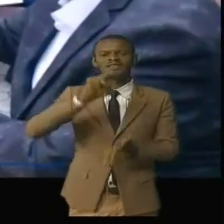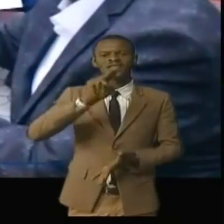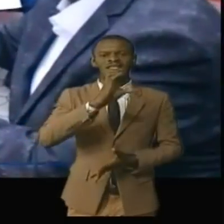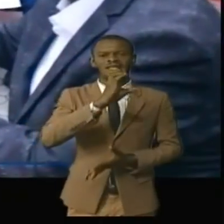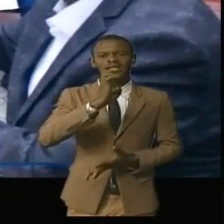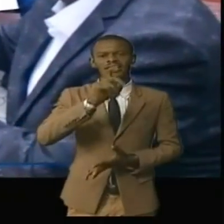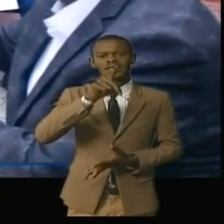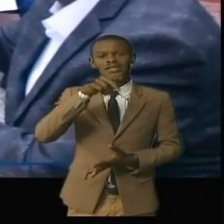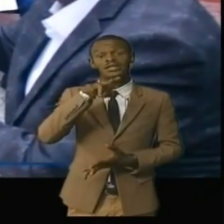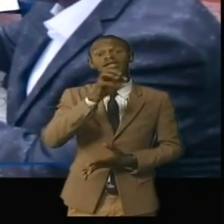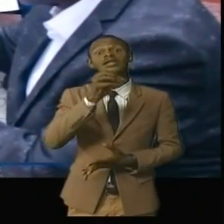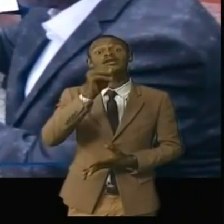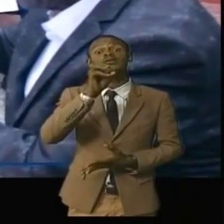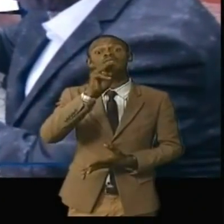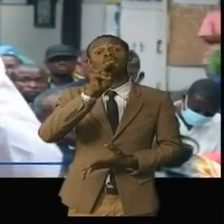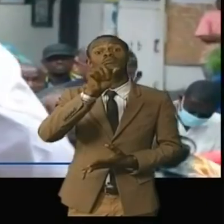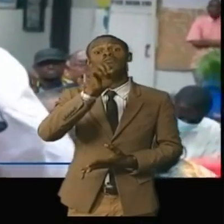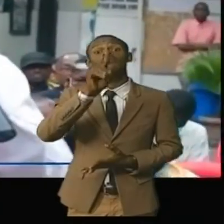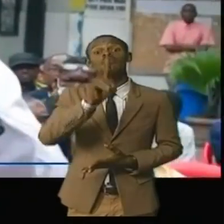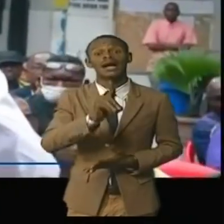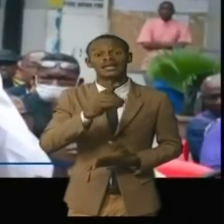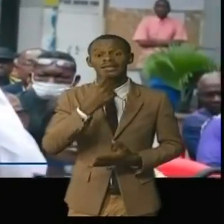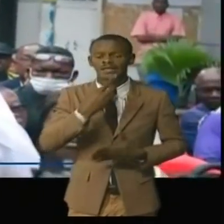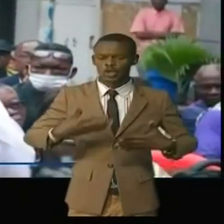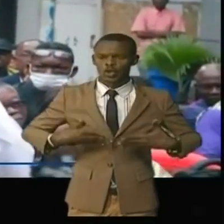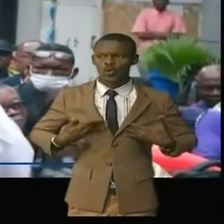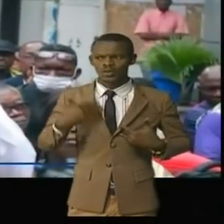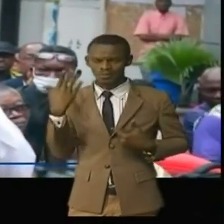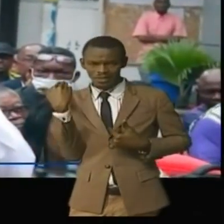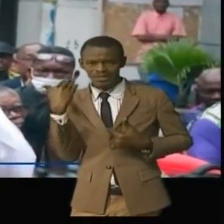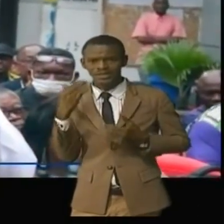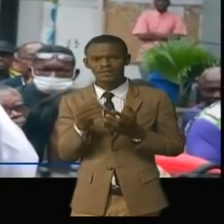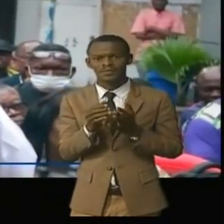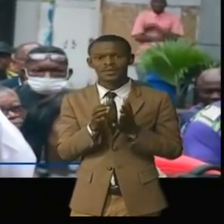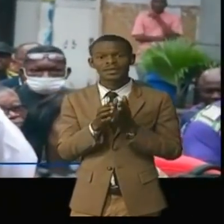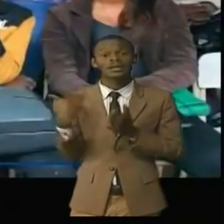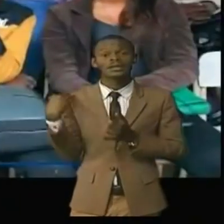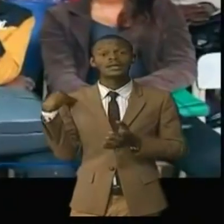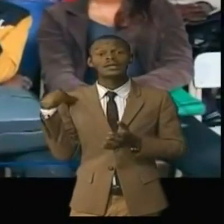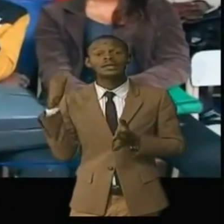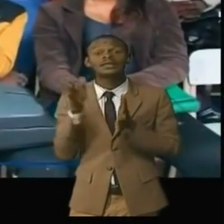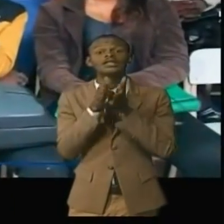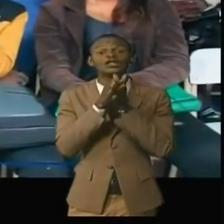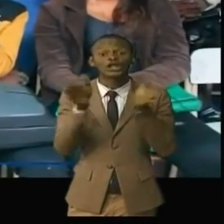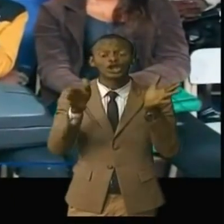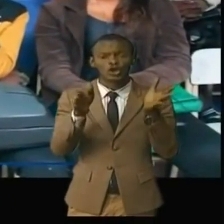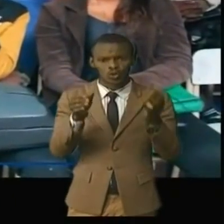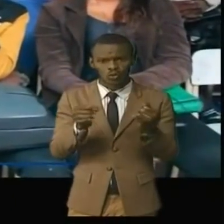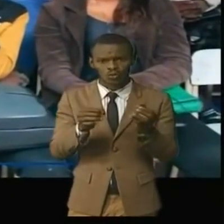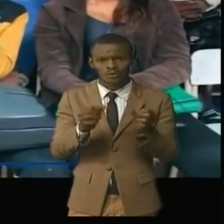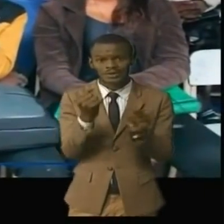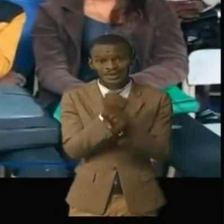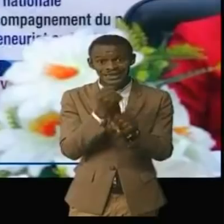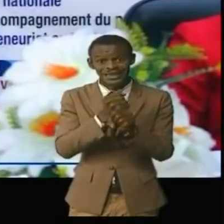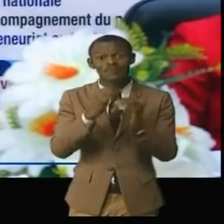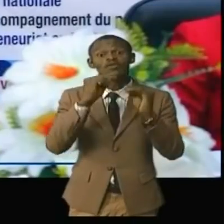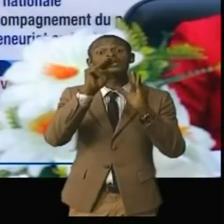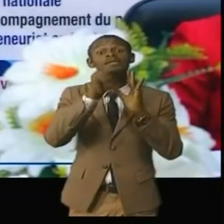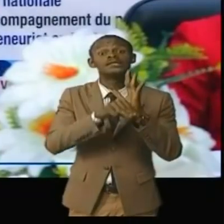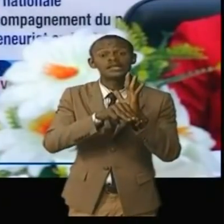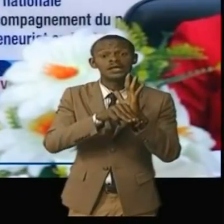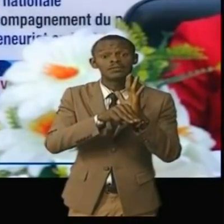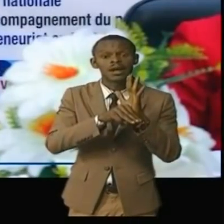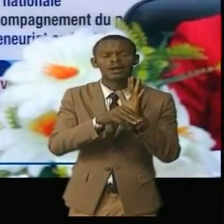États généraux de l'enseignement supérieur et universitaire, mais surtout à l'élaboration de maquettes de formation avec le système